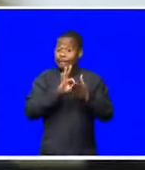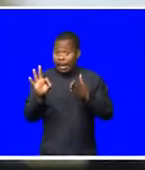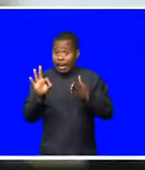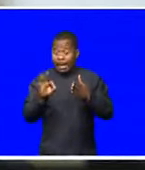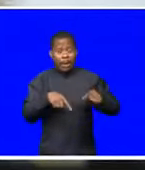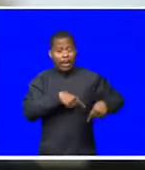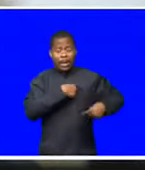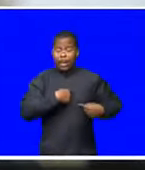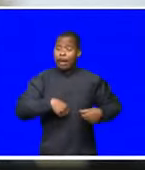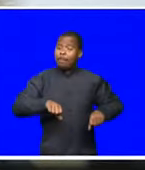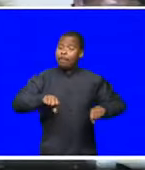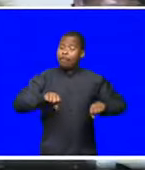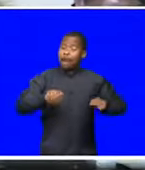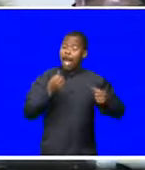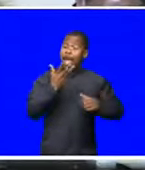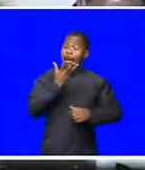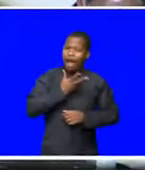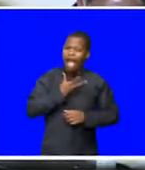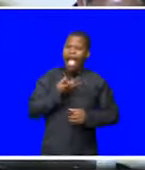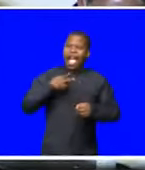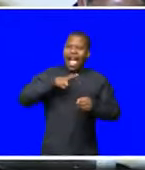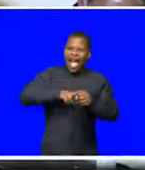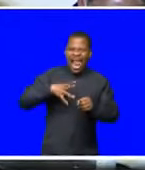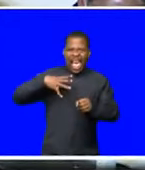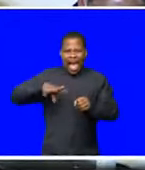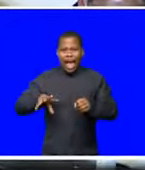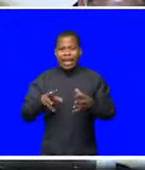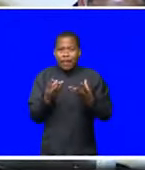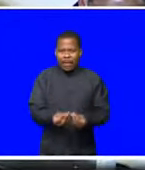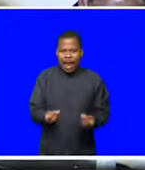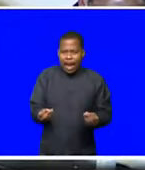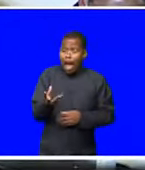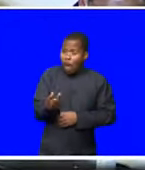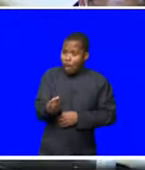ubhlungu labanye bandwana lesibakhulusile